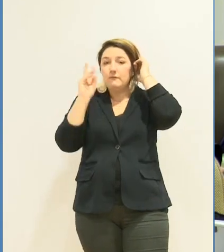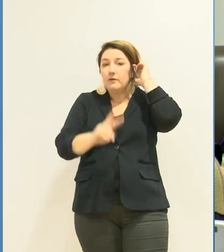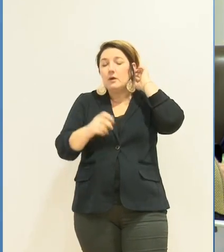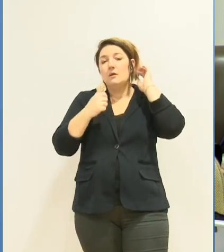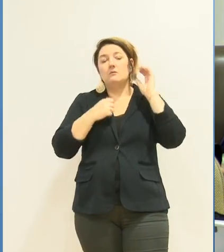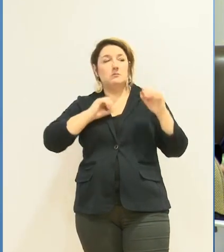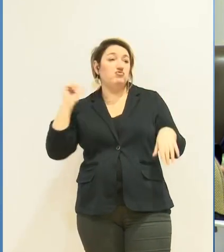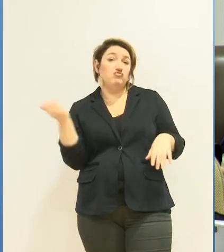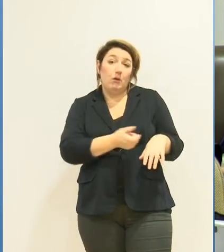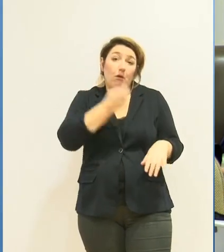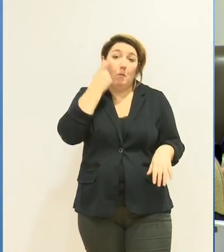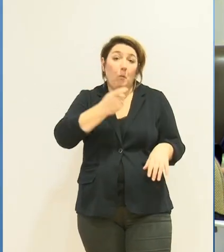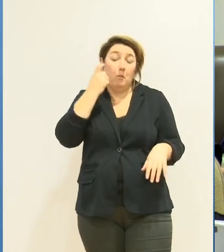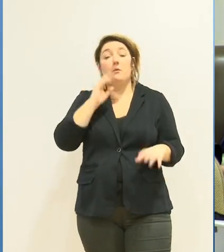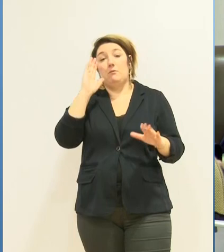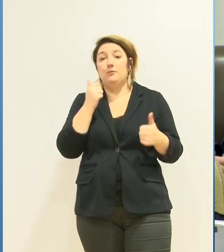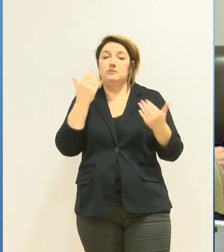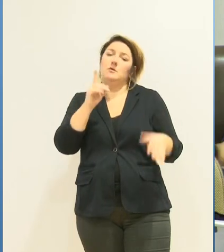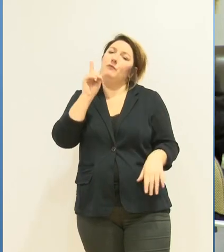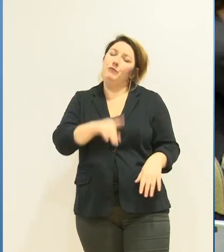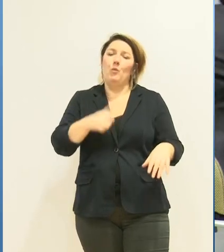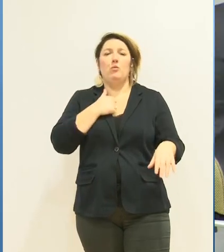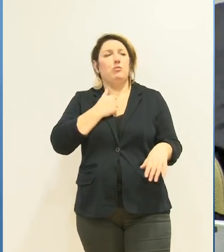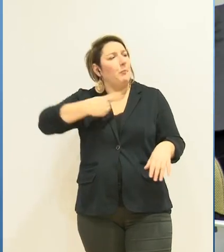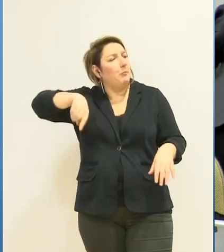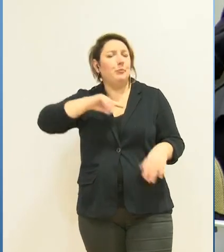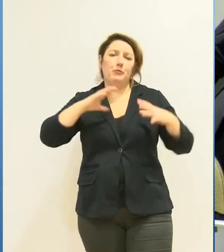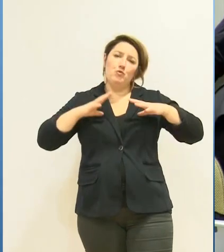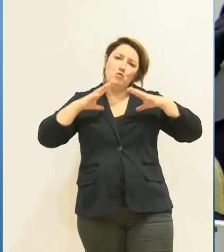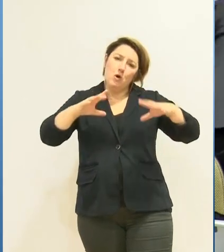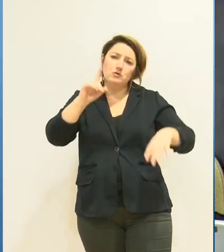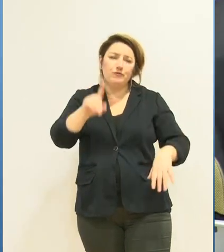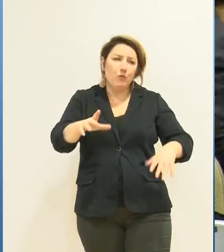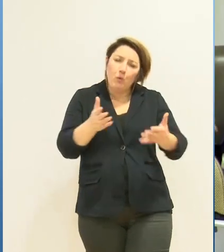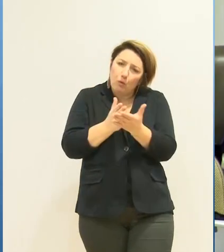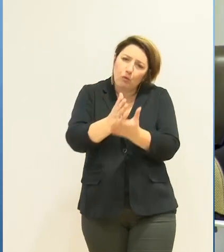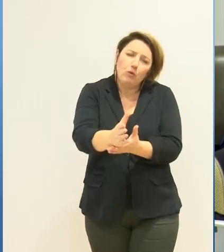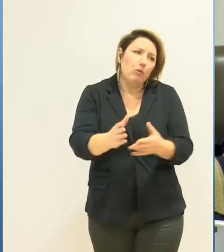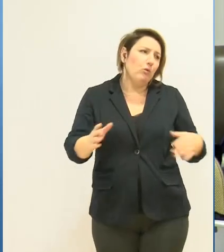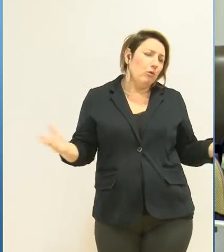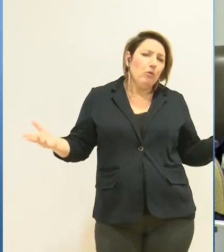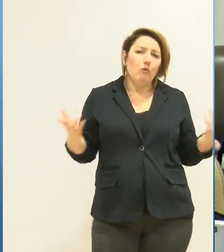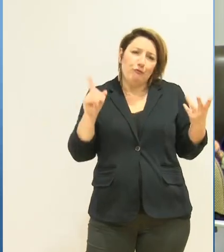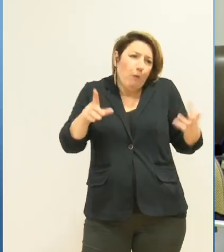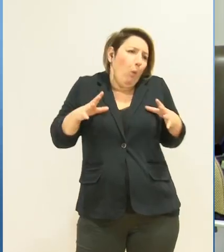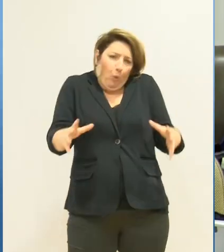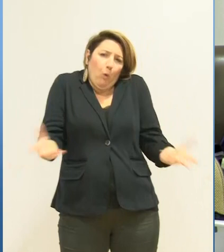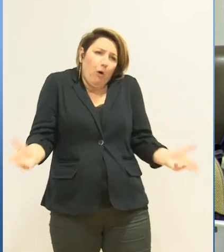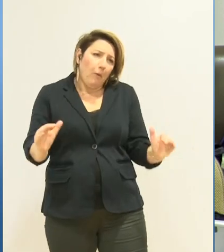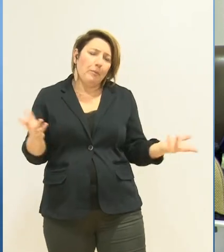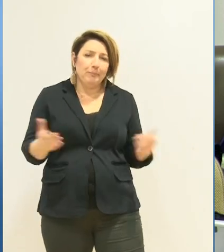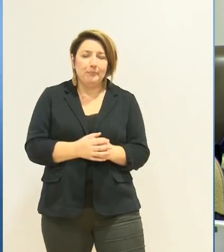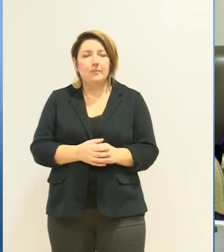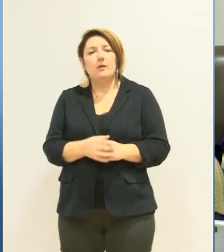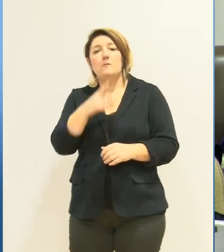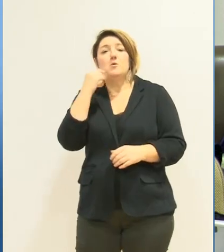faites par les uns et les autres nous devons avoir le courage d'attraper le taureau un peu par les cornes si vous me permettez et j'y reviens monsieur